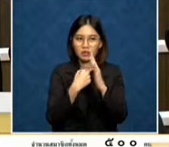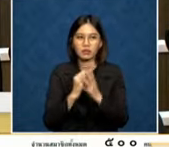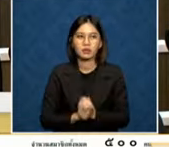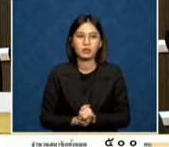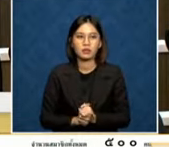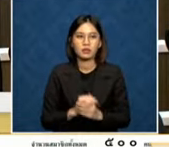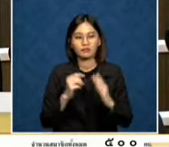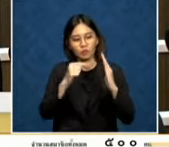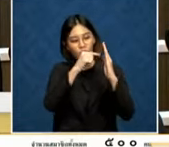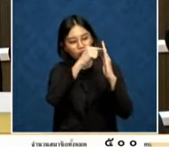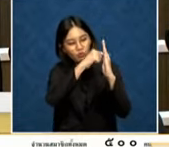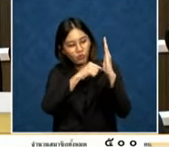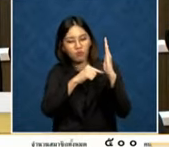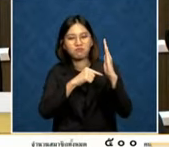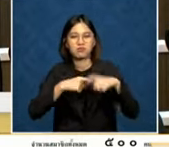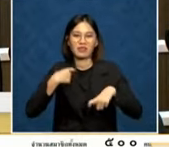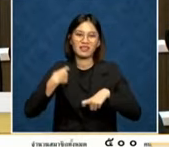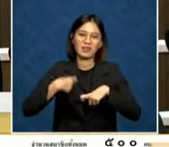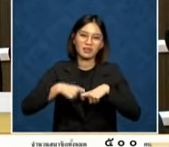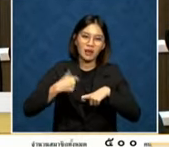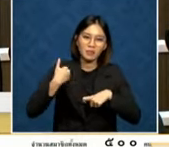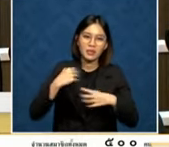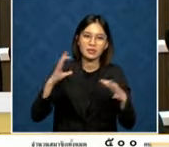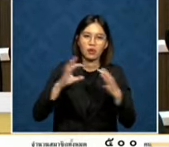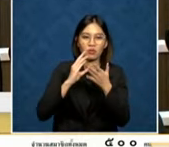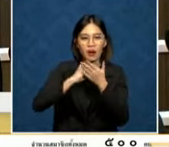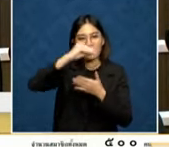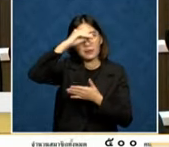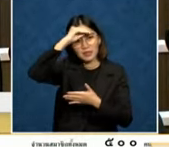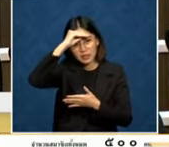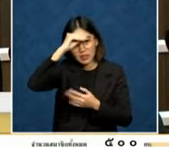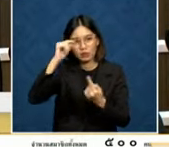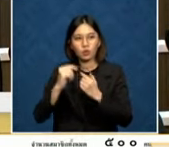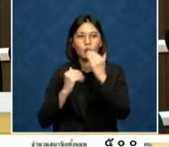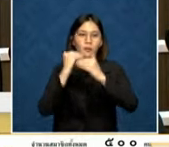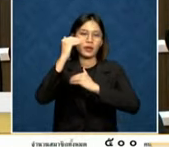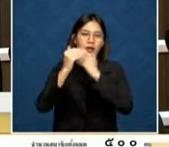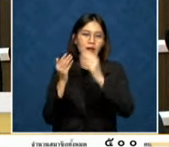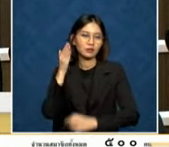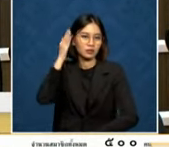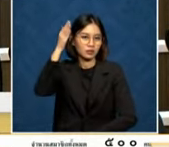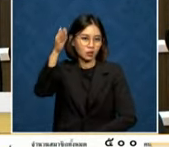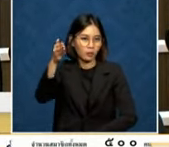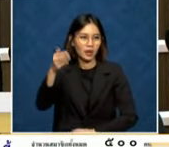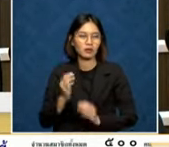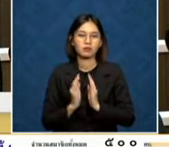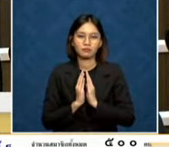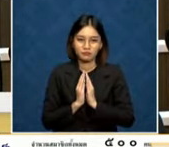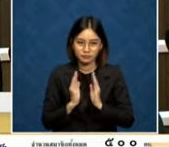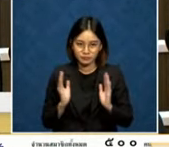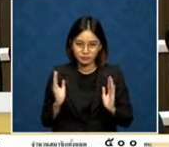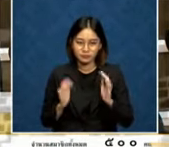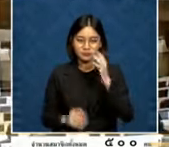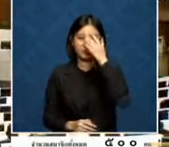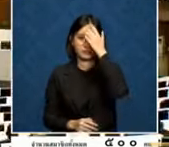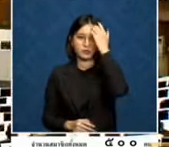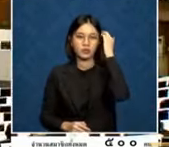อยู่ชายแดนลำบากมากเรื่องการศึกษาแล้วก็เรื่องการพัฒนาต่อไปค่ะขอบพระคุณค่ะ